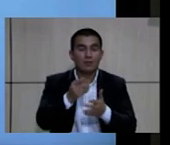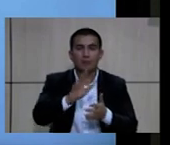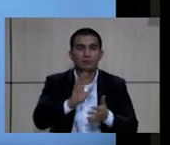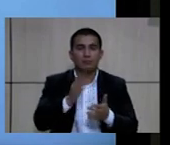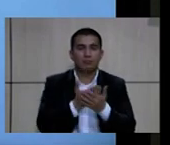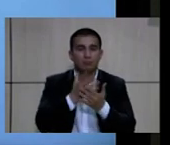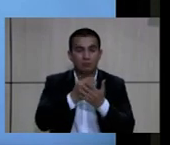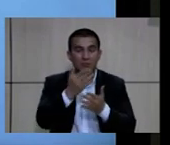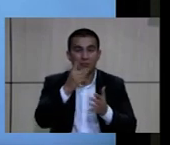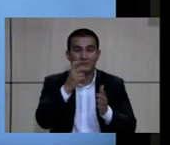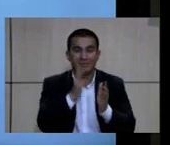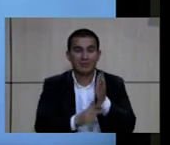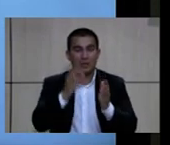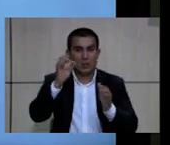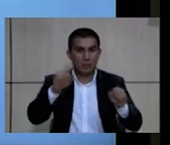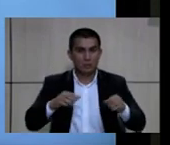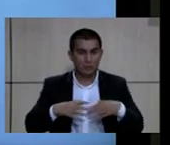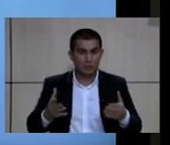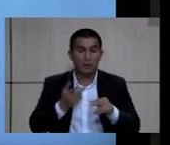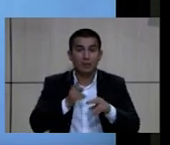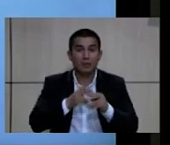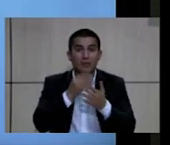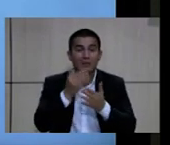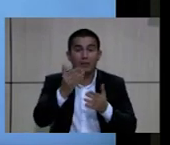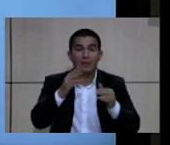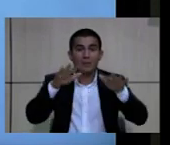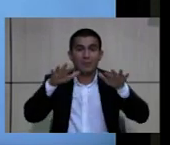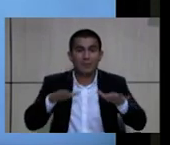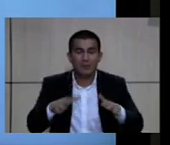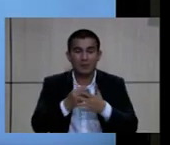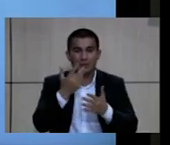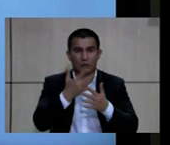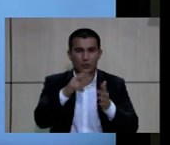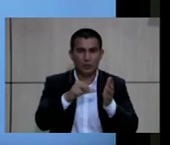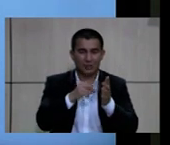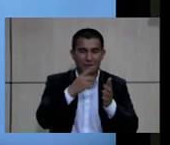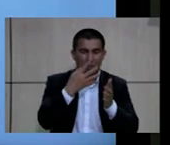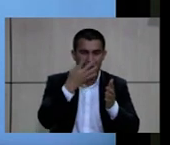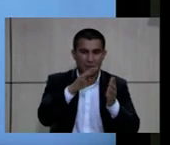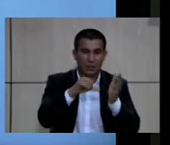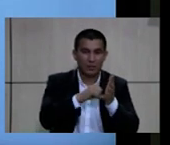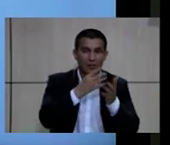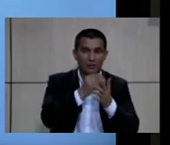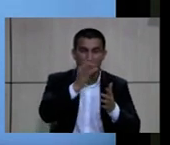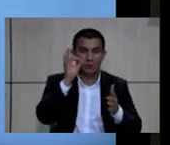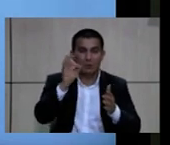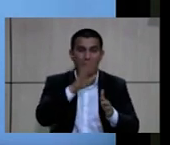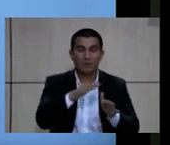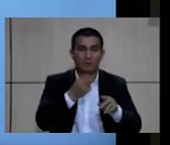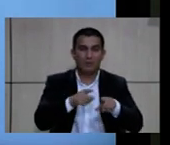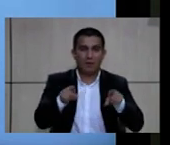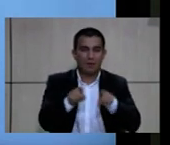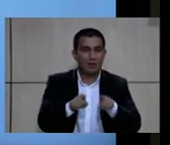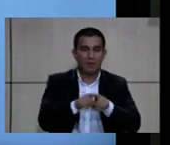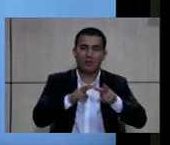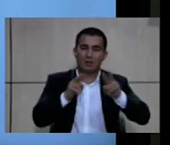180 gradus bo'lgandan keyin, demak, 46 graduslik o'tkir burchagimiz bu burchagimiz ham